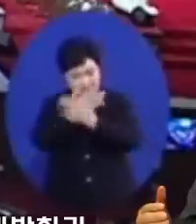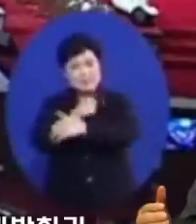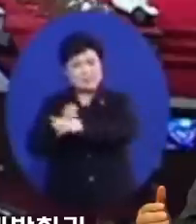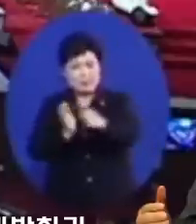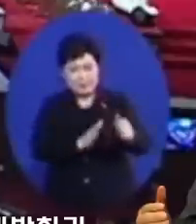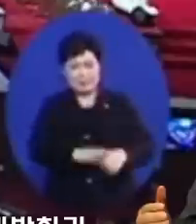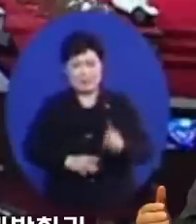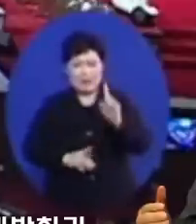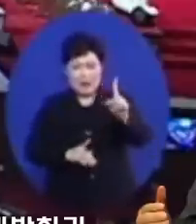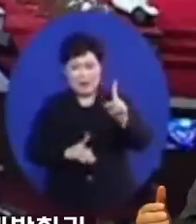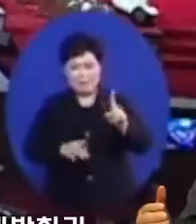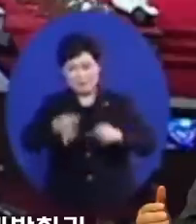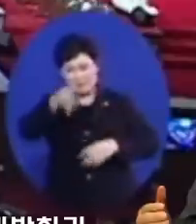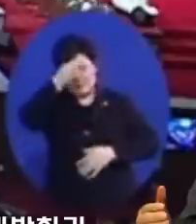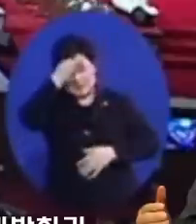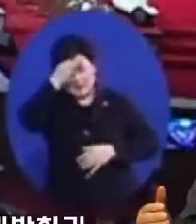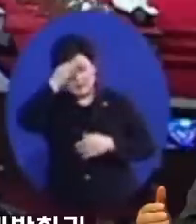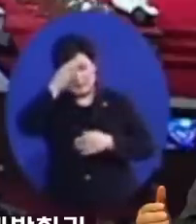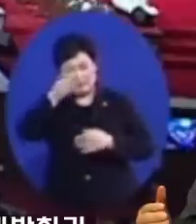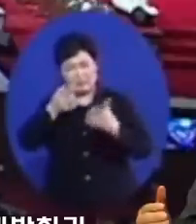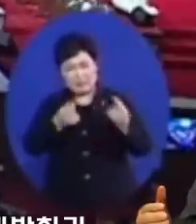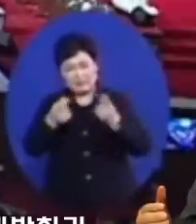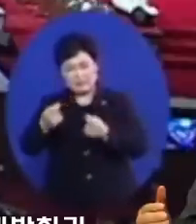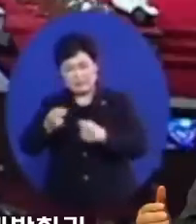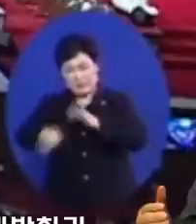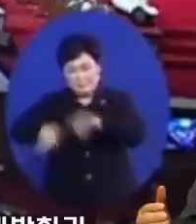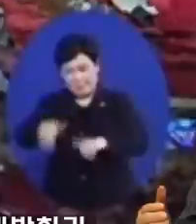한 달란트처럼 파묻어 놓아서는 안 됩니다.